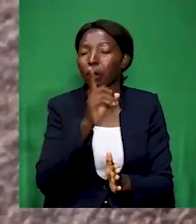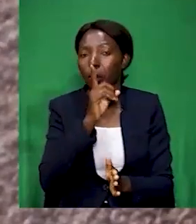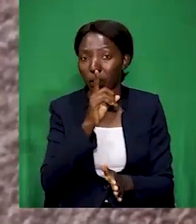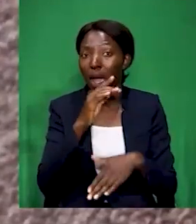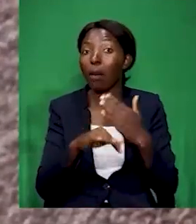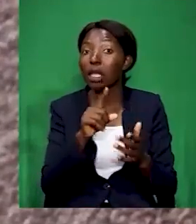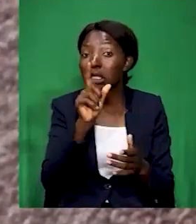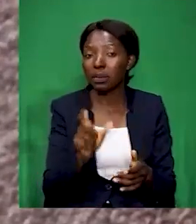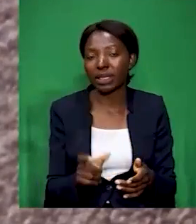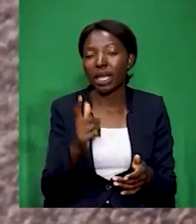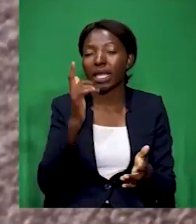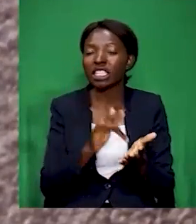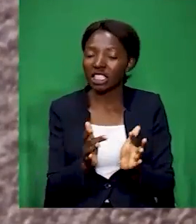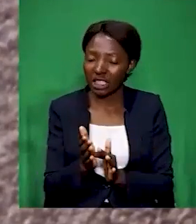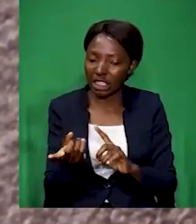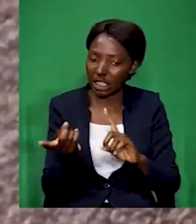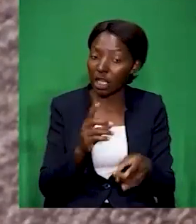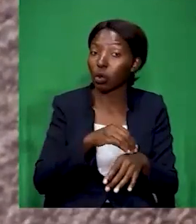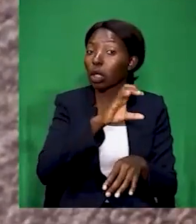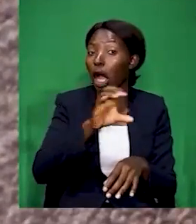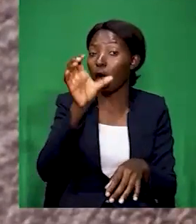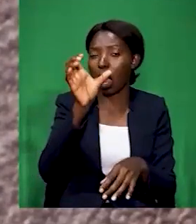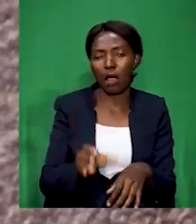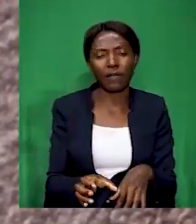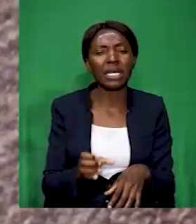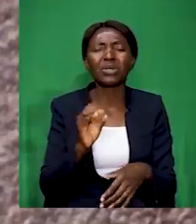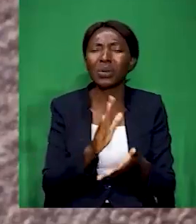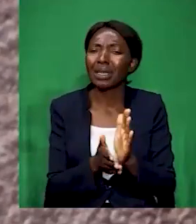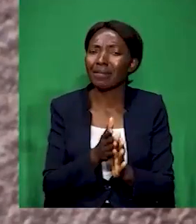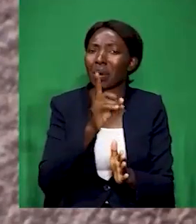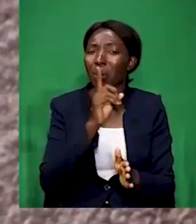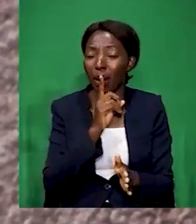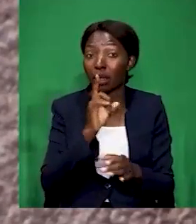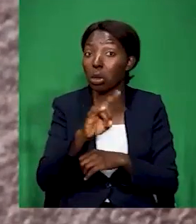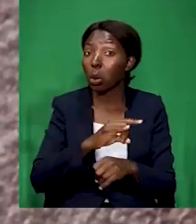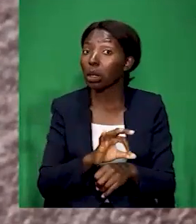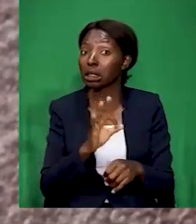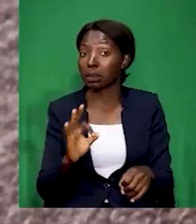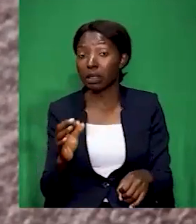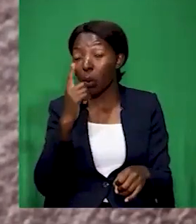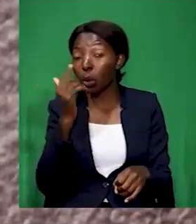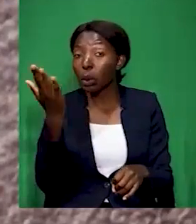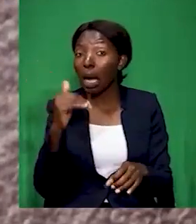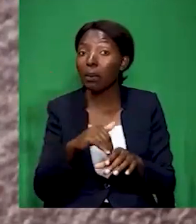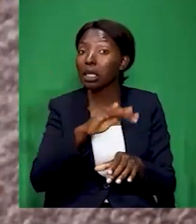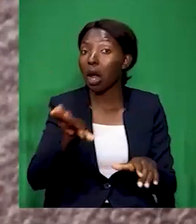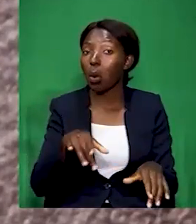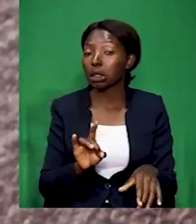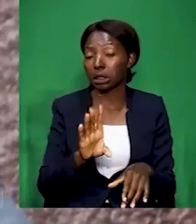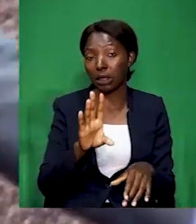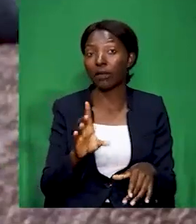nezvake saka jesu kufa kwaakaita pamuchinjikwa hazvigoni kuti tinyarare saka mweya mutsvene kana uchinge wapinda mukati